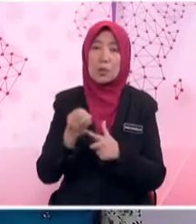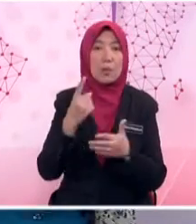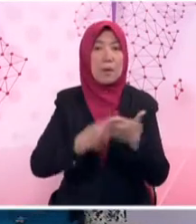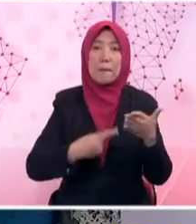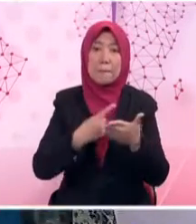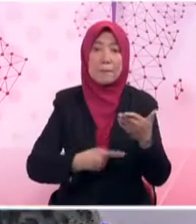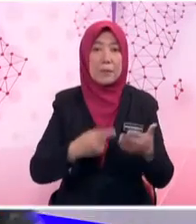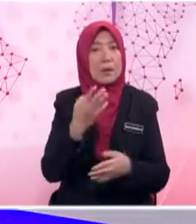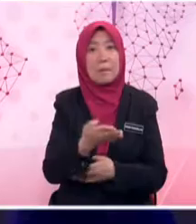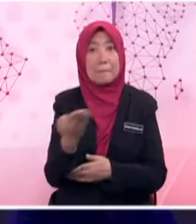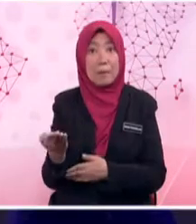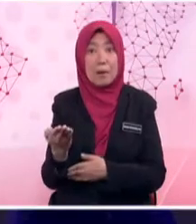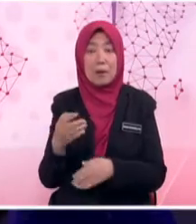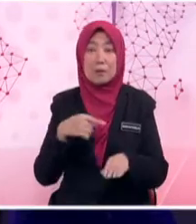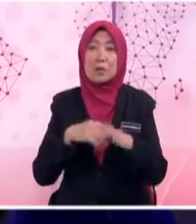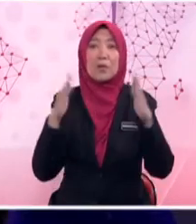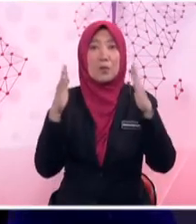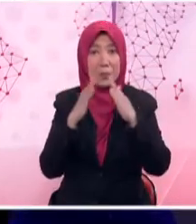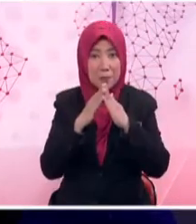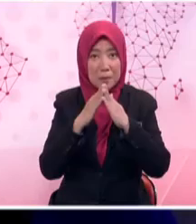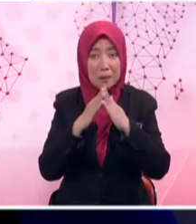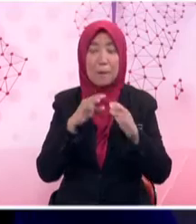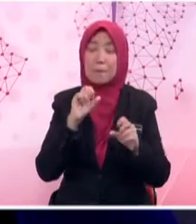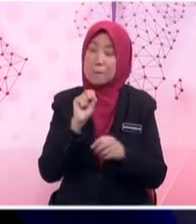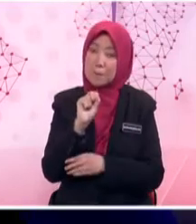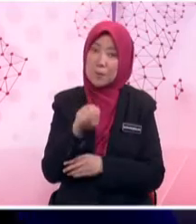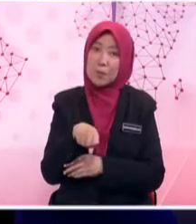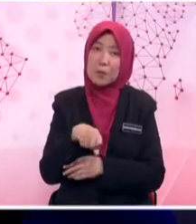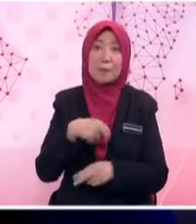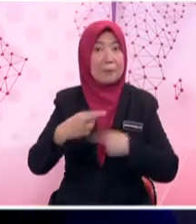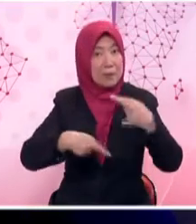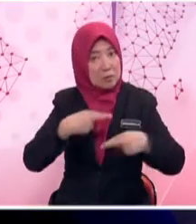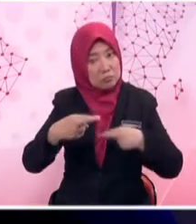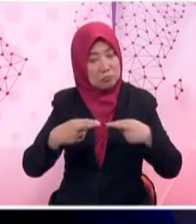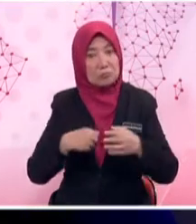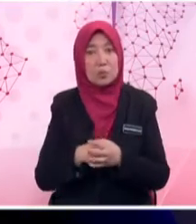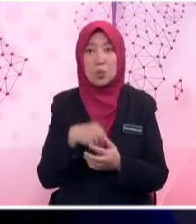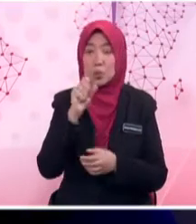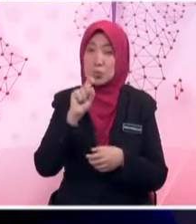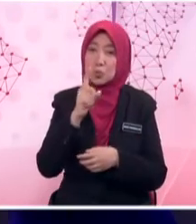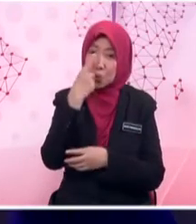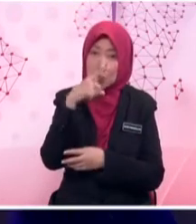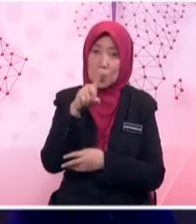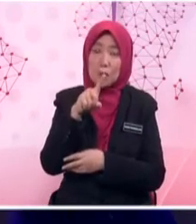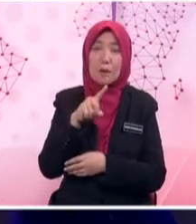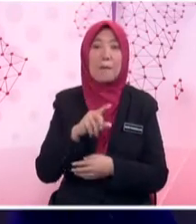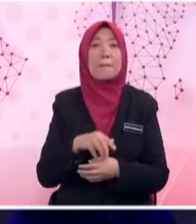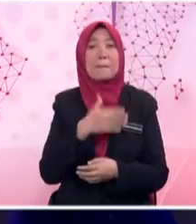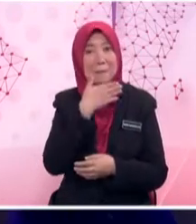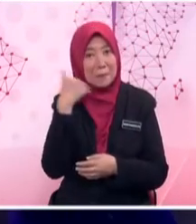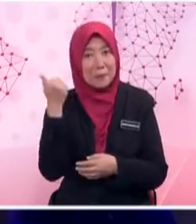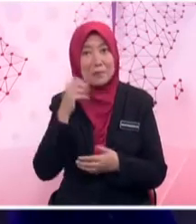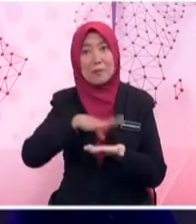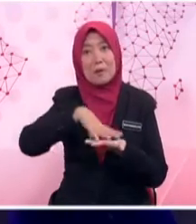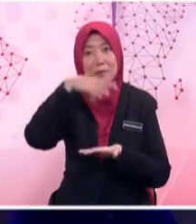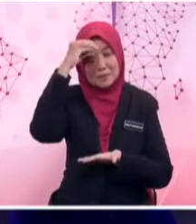murid tersebut. Apa saja yang ada di rumah, kita boleh kitar semula. Kitar semula, untuk jadikan bahan yang menarik bagi pembelajaran